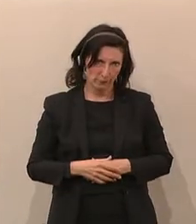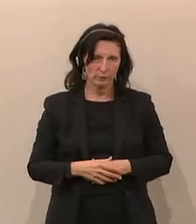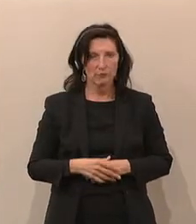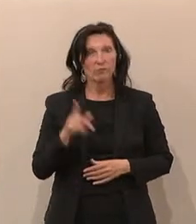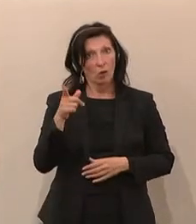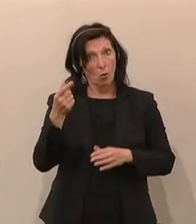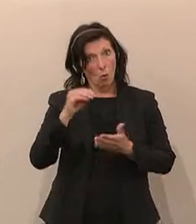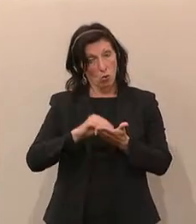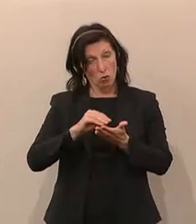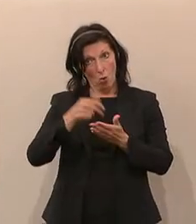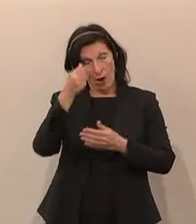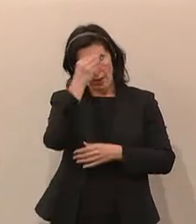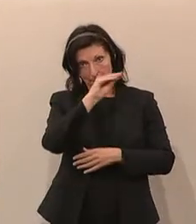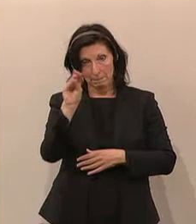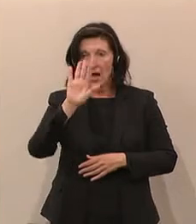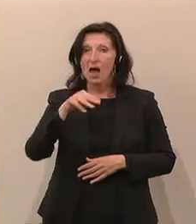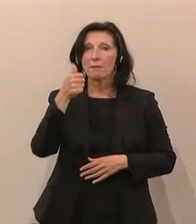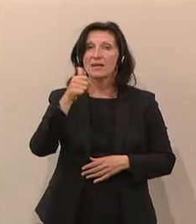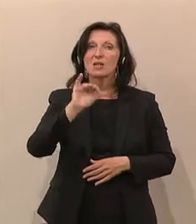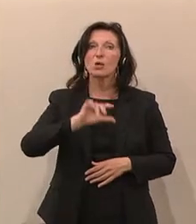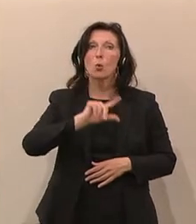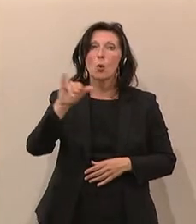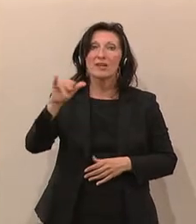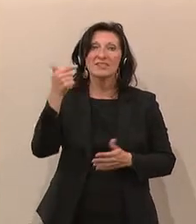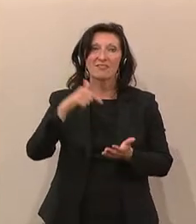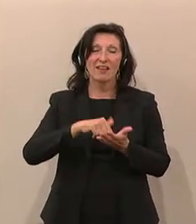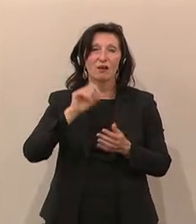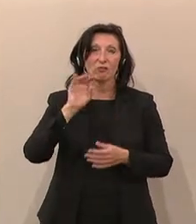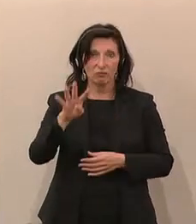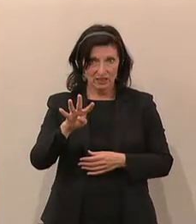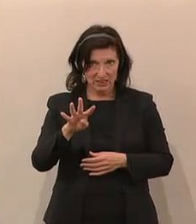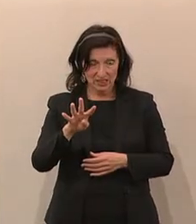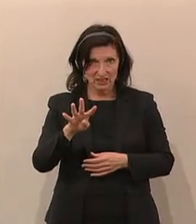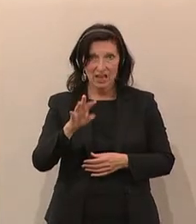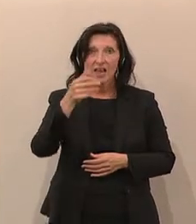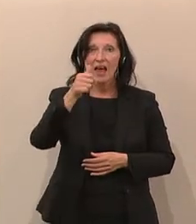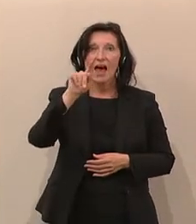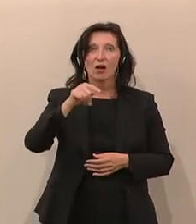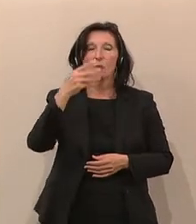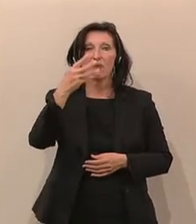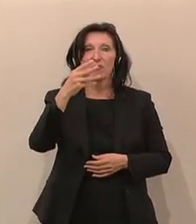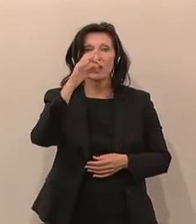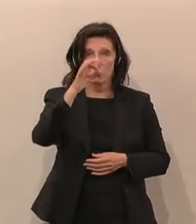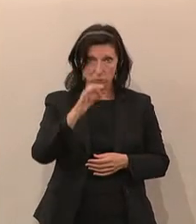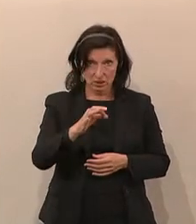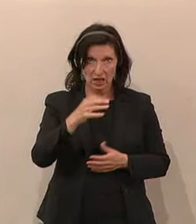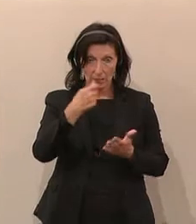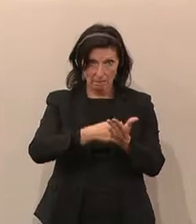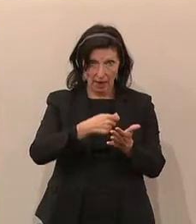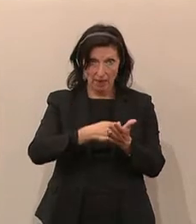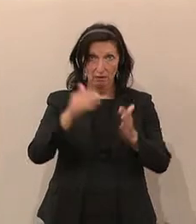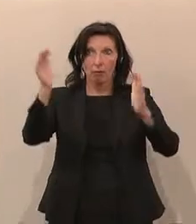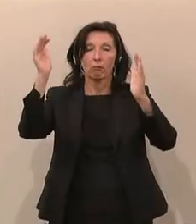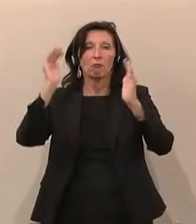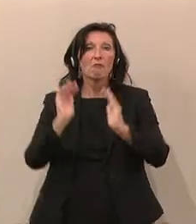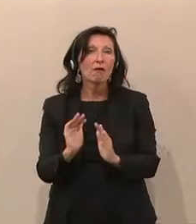man hinweisen, dass mit 1. Juli 2014 bereits der Beitrag von 1,4% auf 1,3% gesenkt